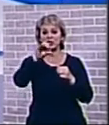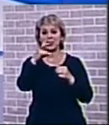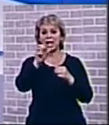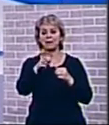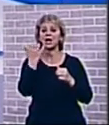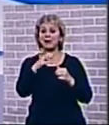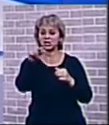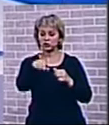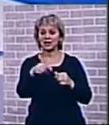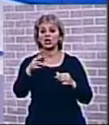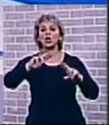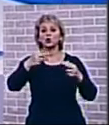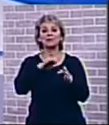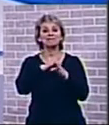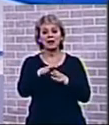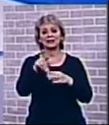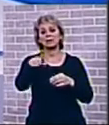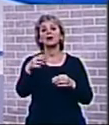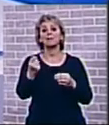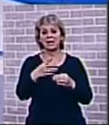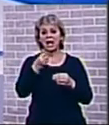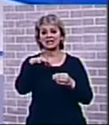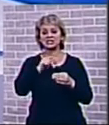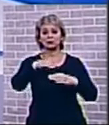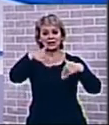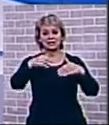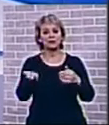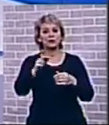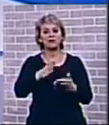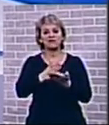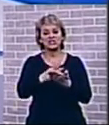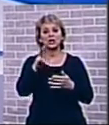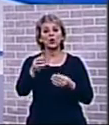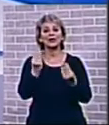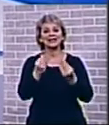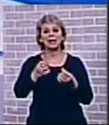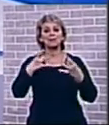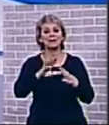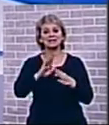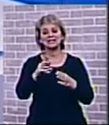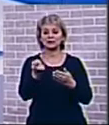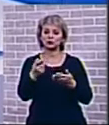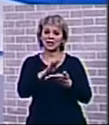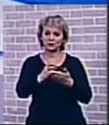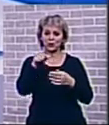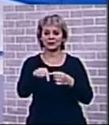из Махачкалы, клубом вполне проходимым. На трибуны пришли ветераны, но игра праздник